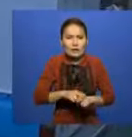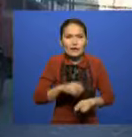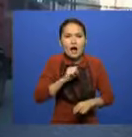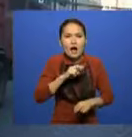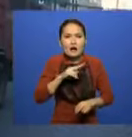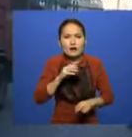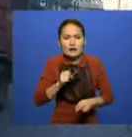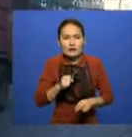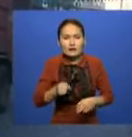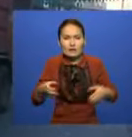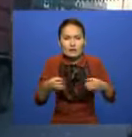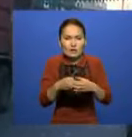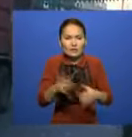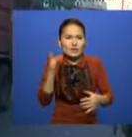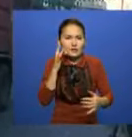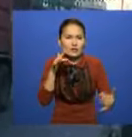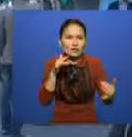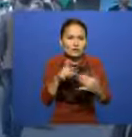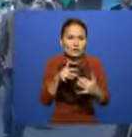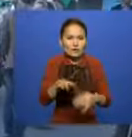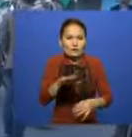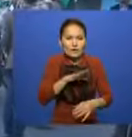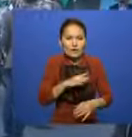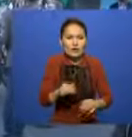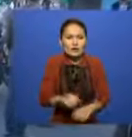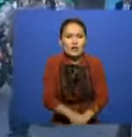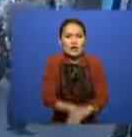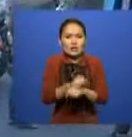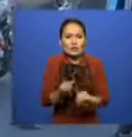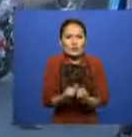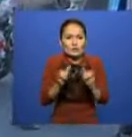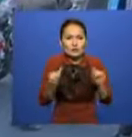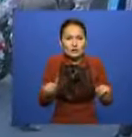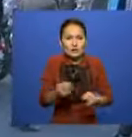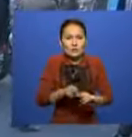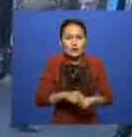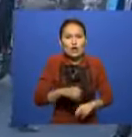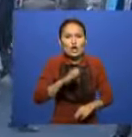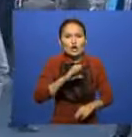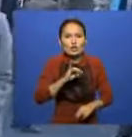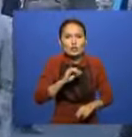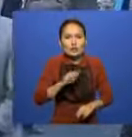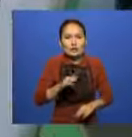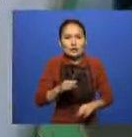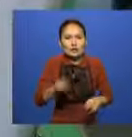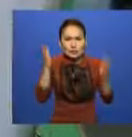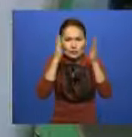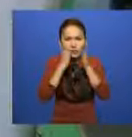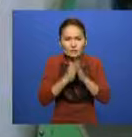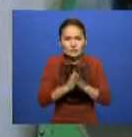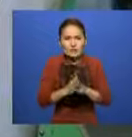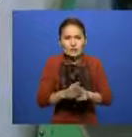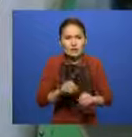араздықта, олар елдің солтүстігінде өз мемлекетін құрып, шиизмнің бір ағымы зидизмді сунниттік ағымнан қорғау үшін күресіп жатқандарын